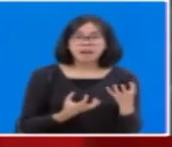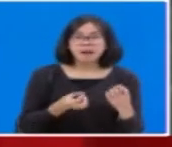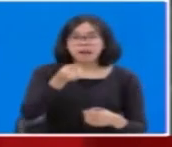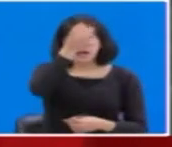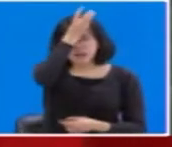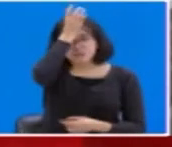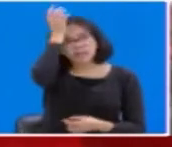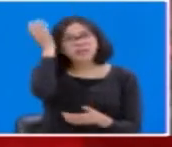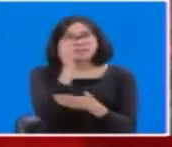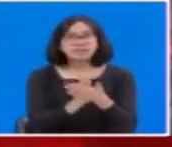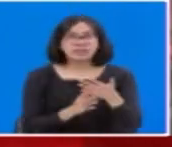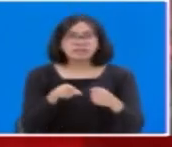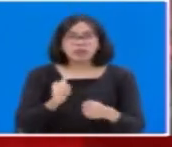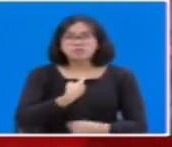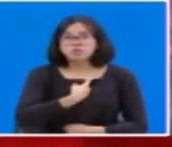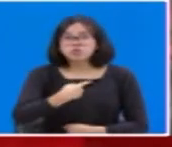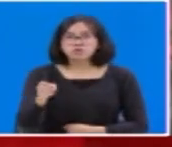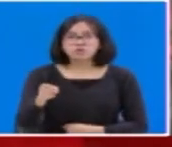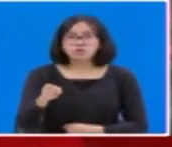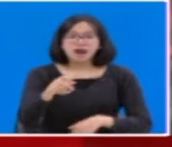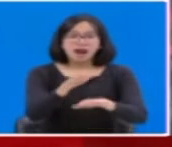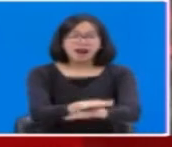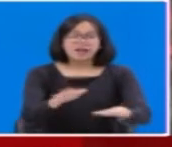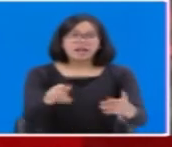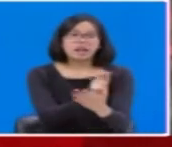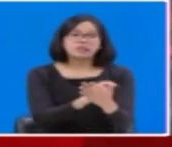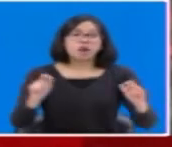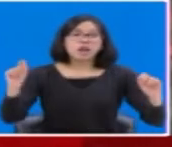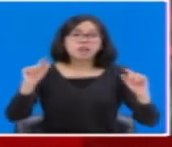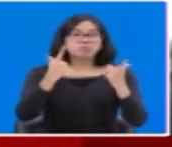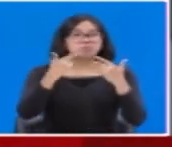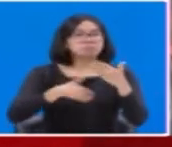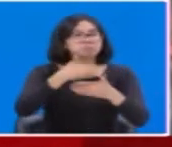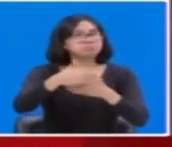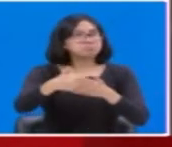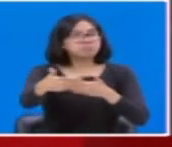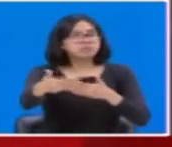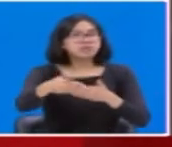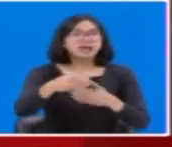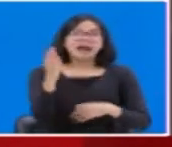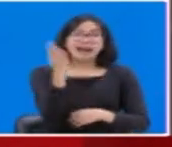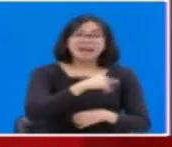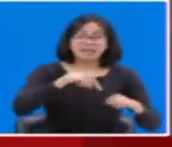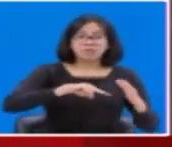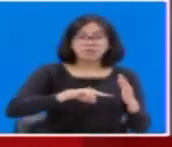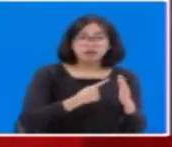telah mengeluarkan instruksi libur selama beberapa hari ke depan, hari ini hingga tanggal